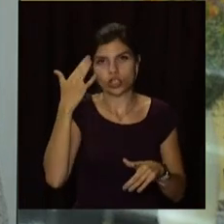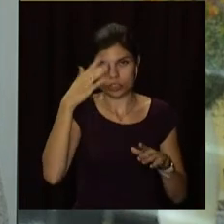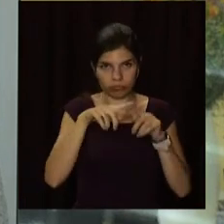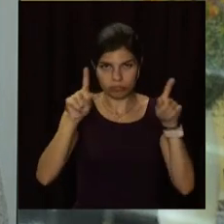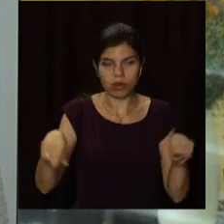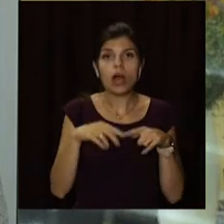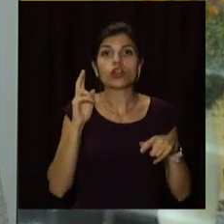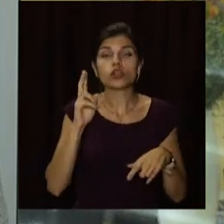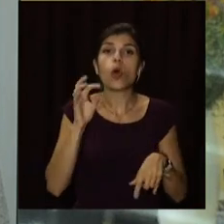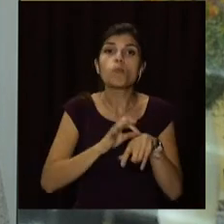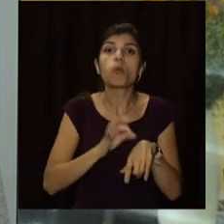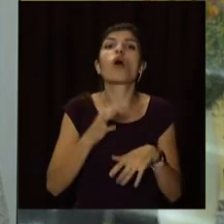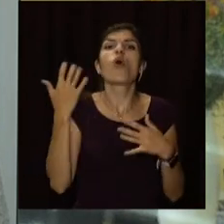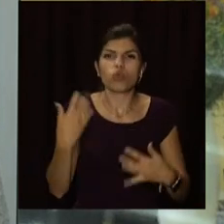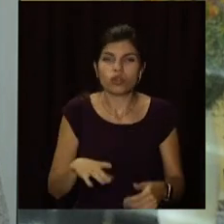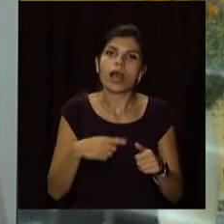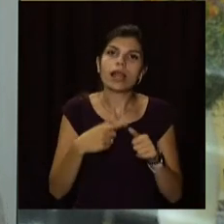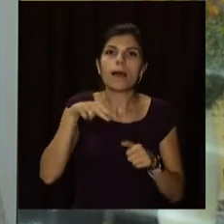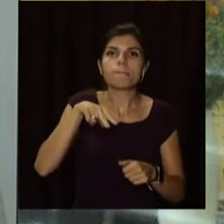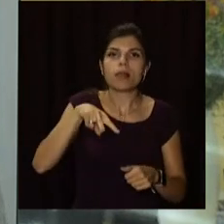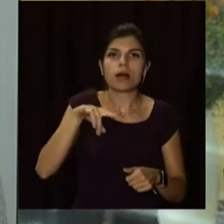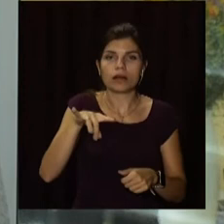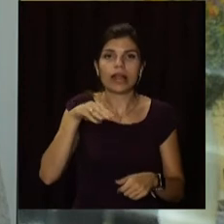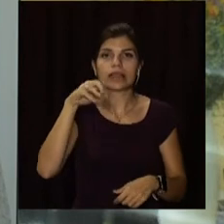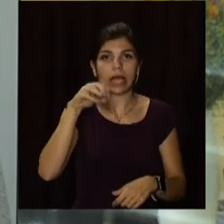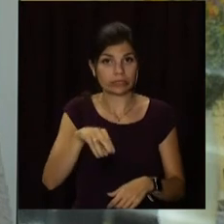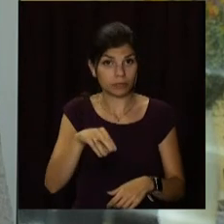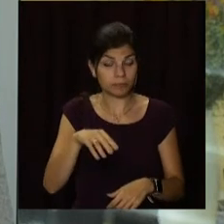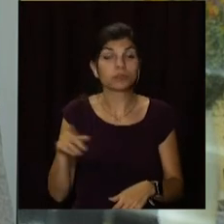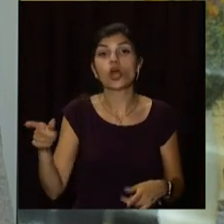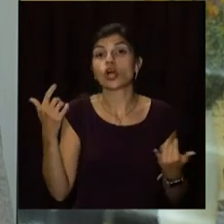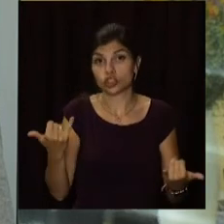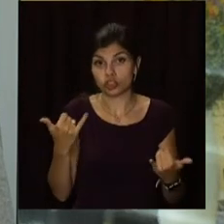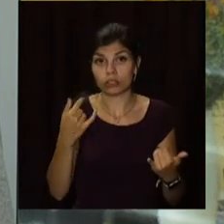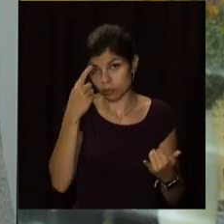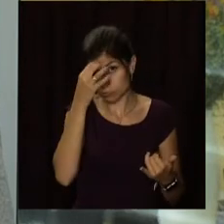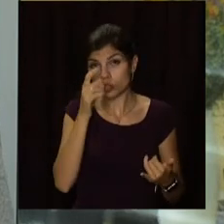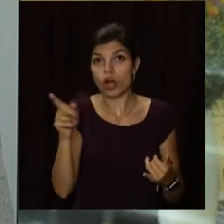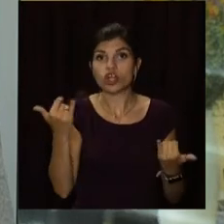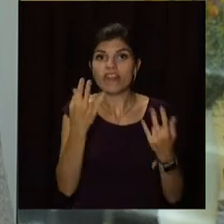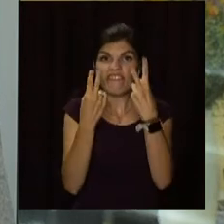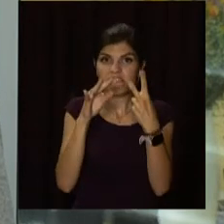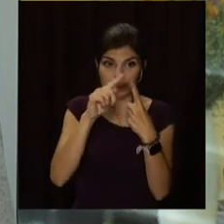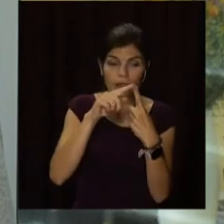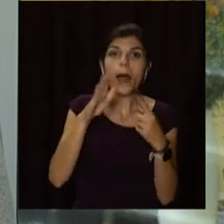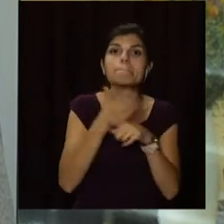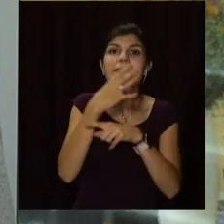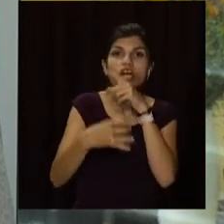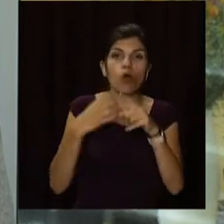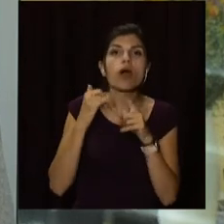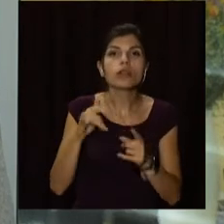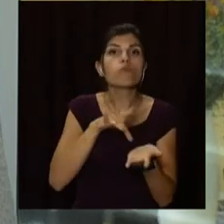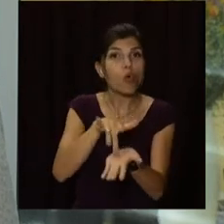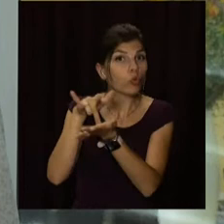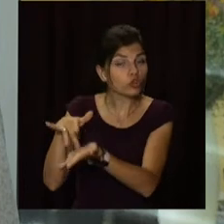для перехворілих та тих, хто зробив ПЛР-тест. Нагадаємо, зараз запроваджено два види сертифікату – міжнародний для